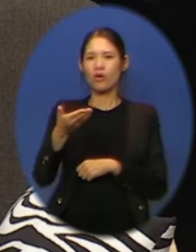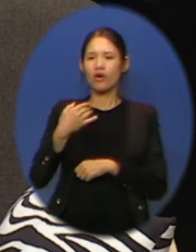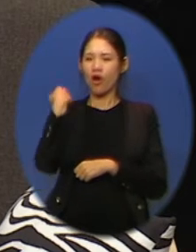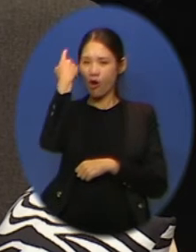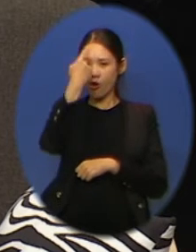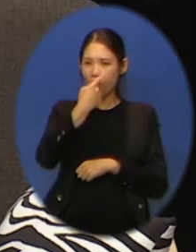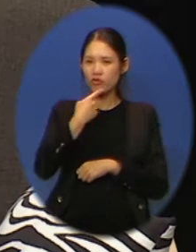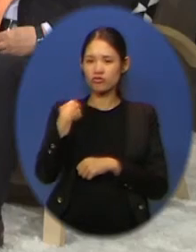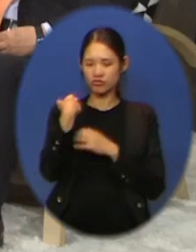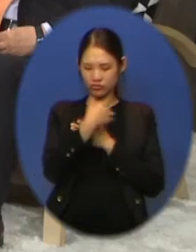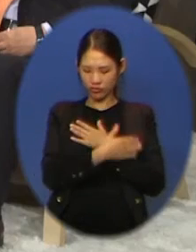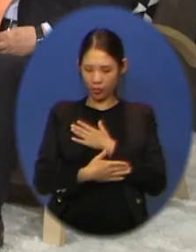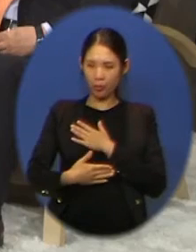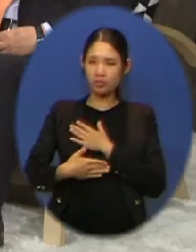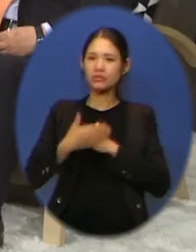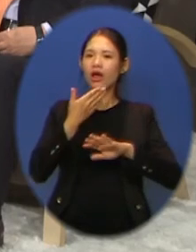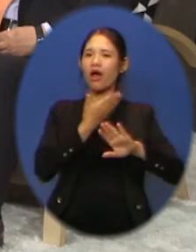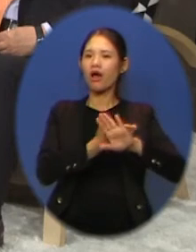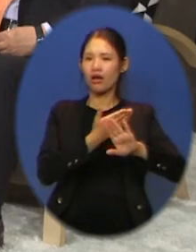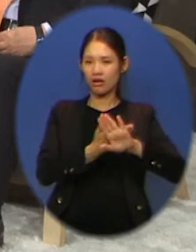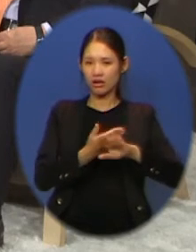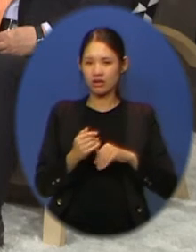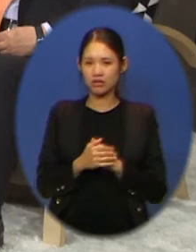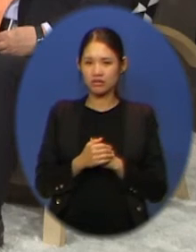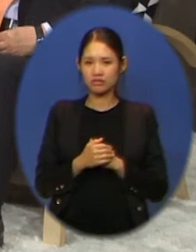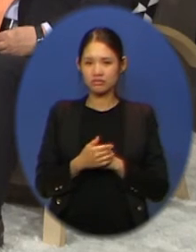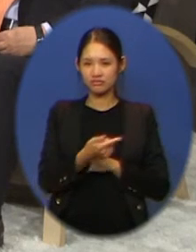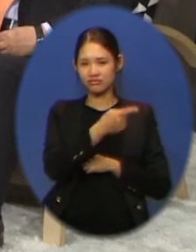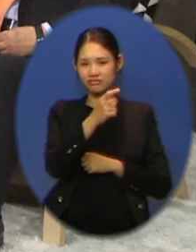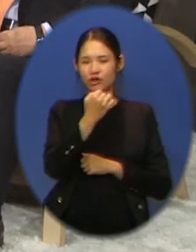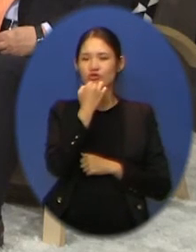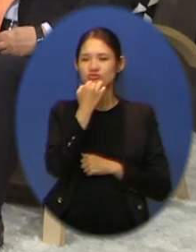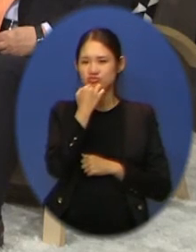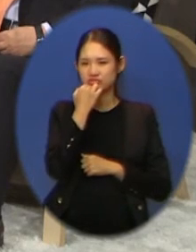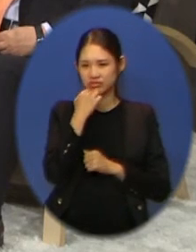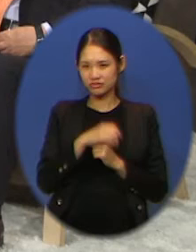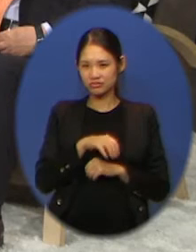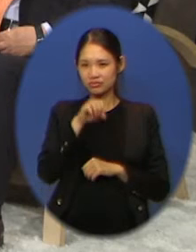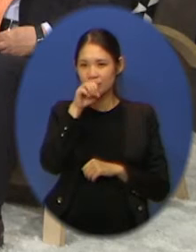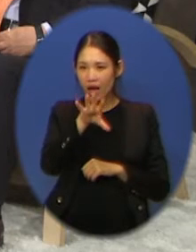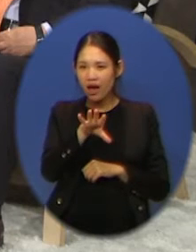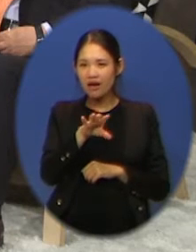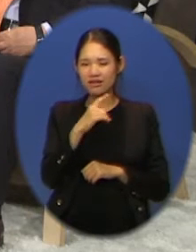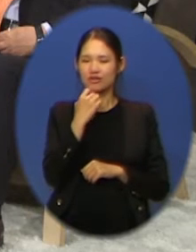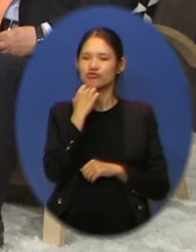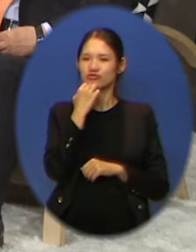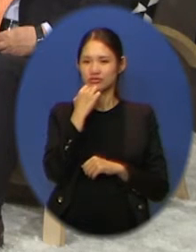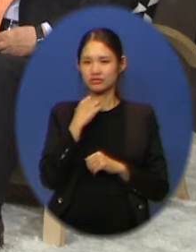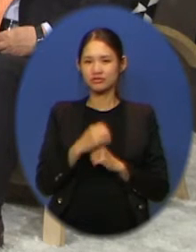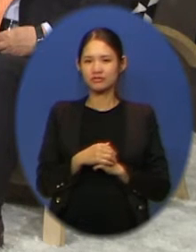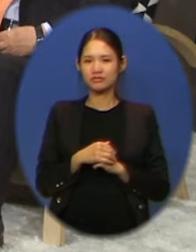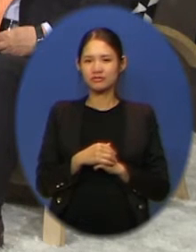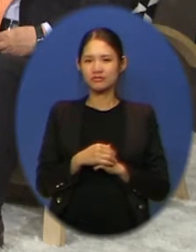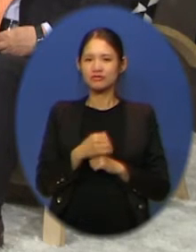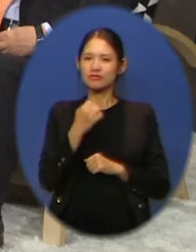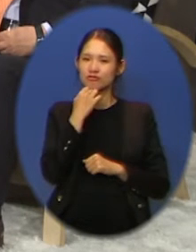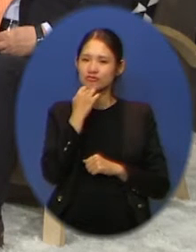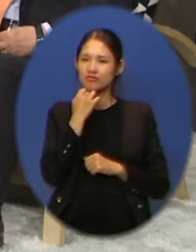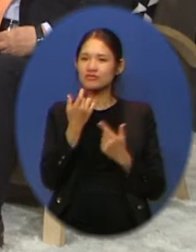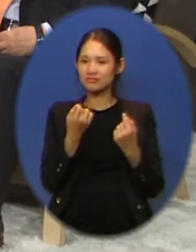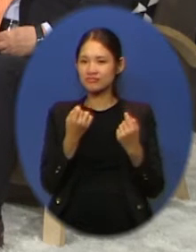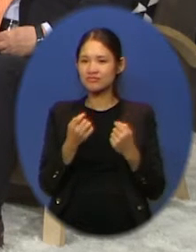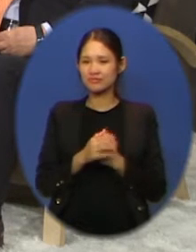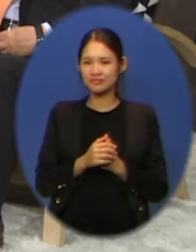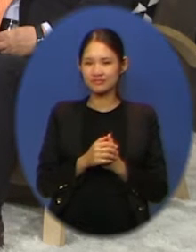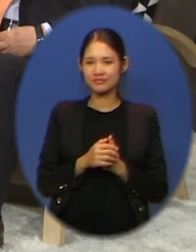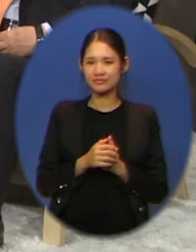다르게 생겼다. 와 하고 뜨거면 그렇게 얘기를 하니까 되게 웃기고들 그래요. 처음에 약간